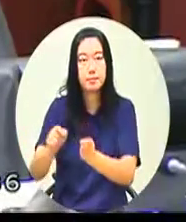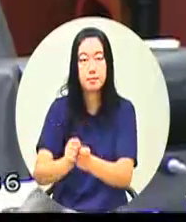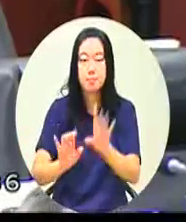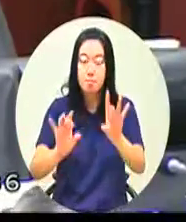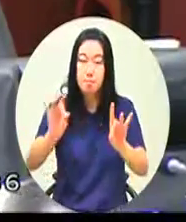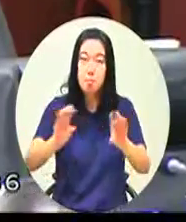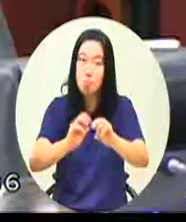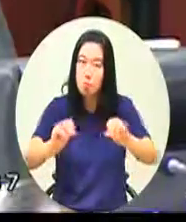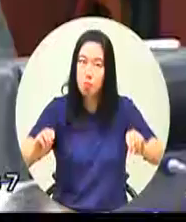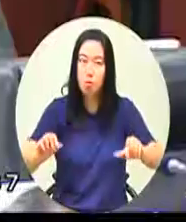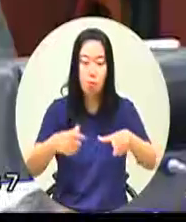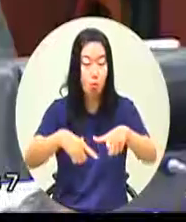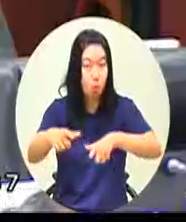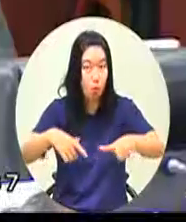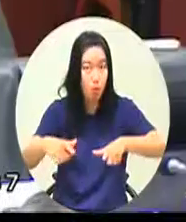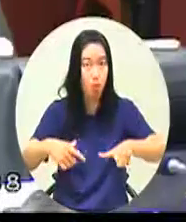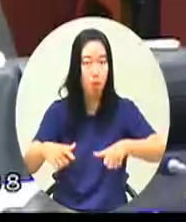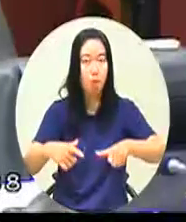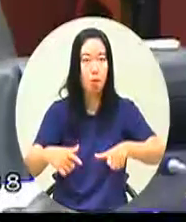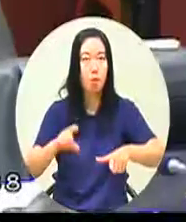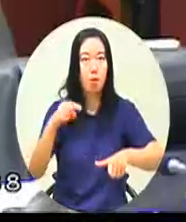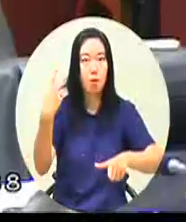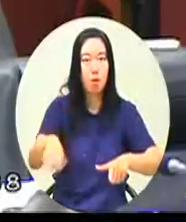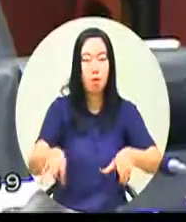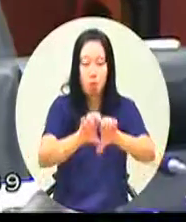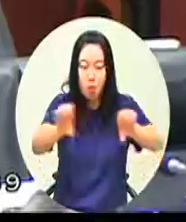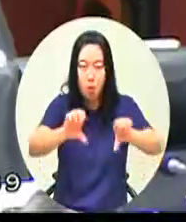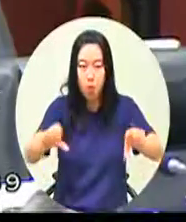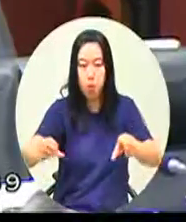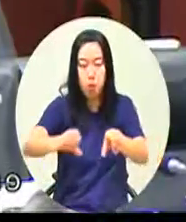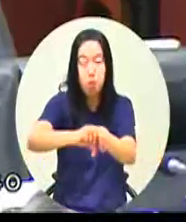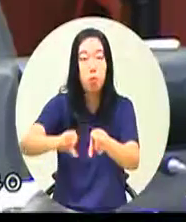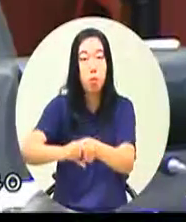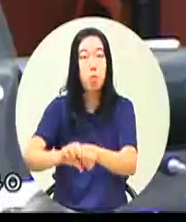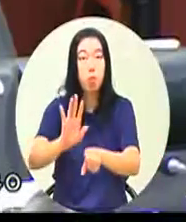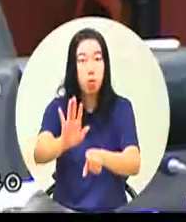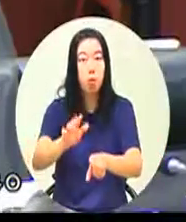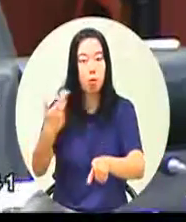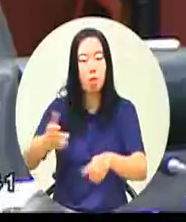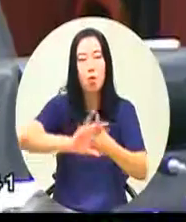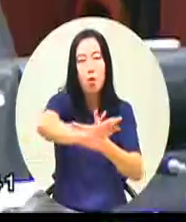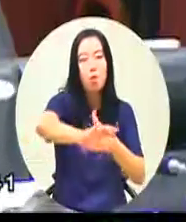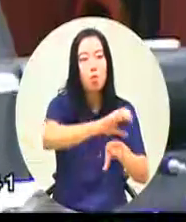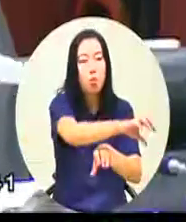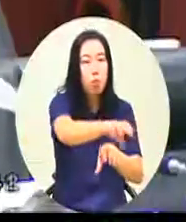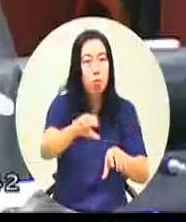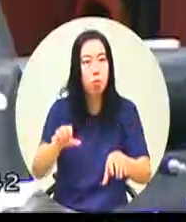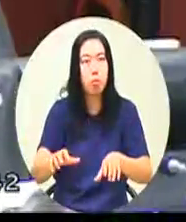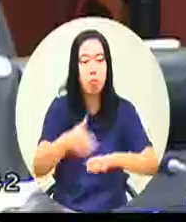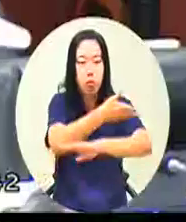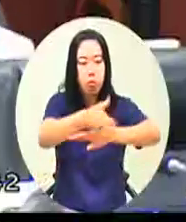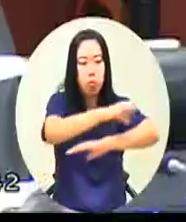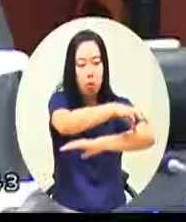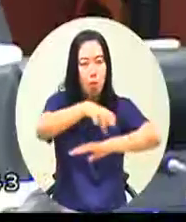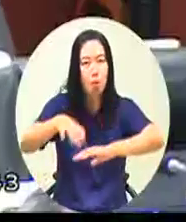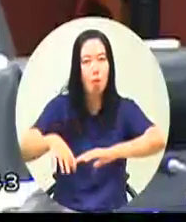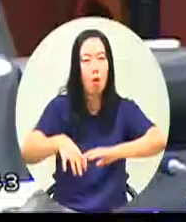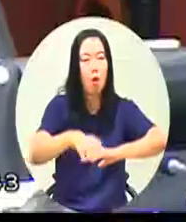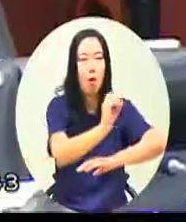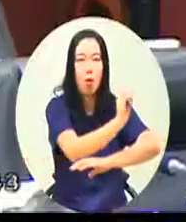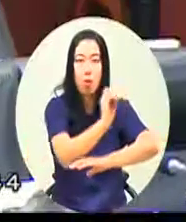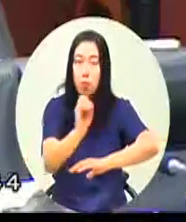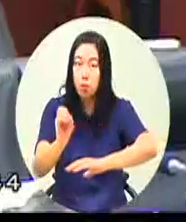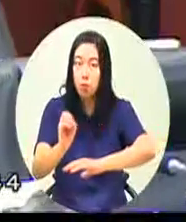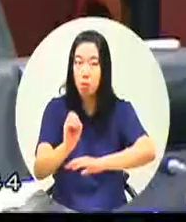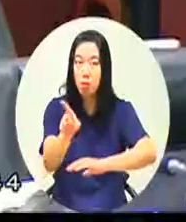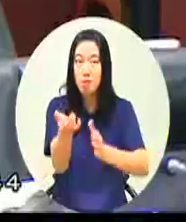园，西溪的湿地公园那边还有管线可以接纳，那其他它的海岸线的都没了，所以这个就是你